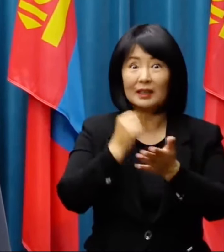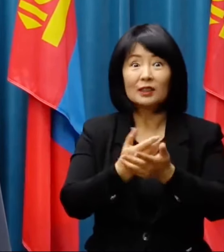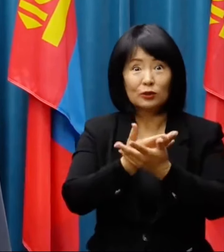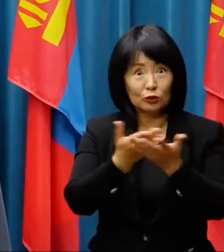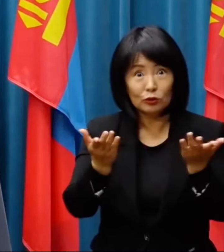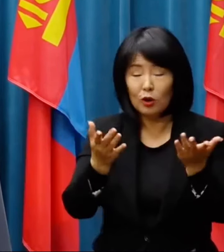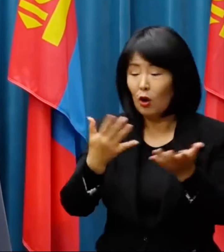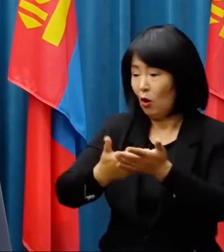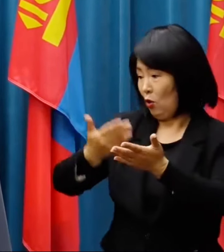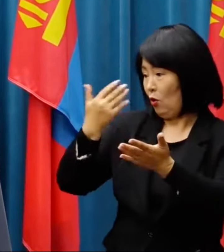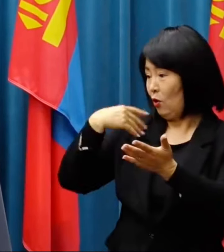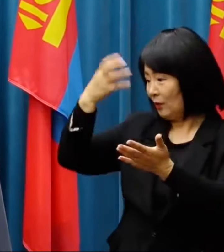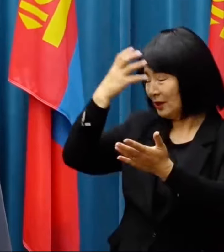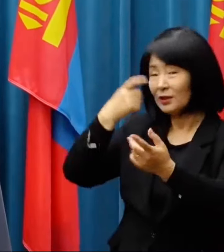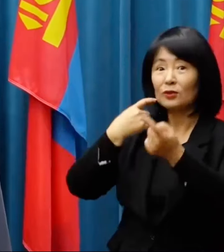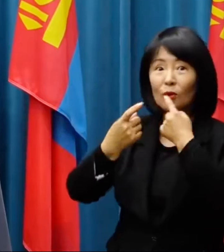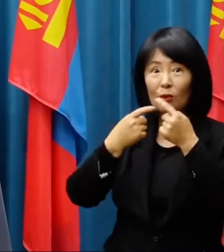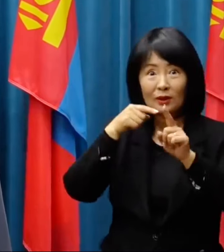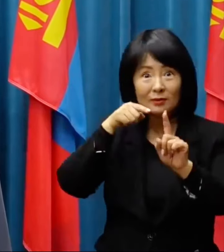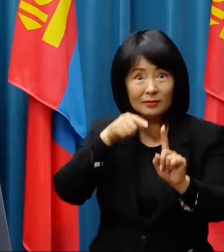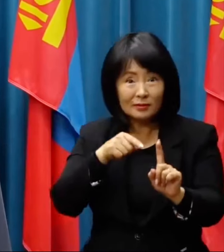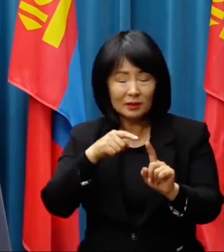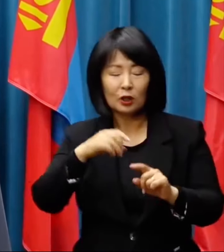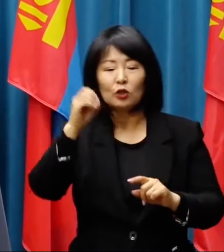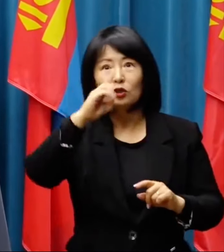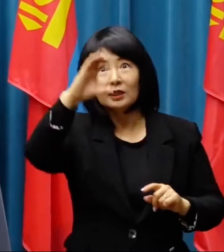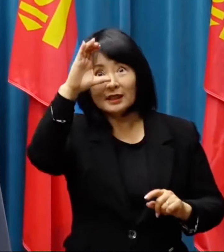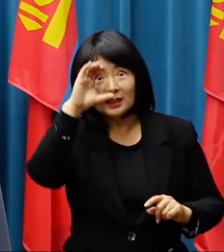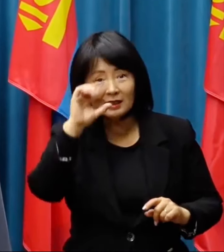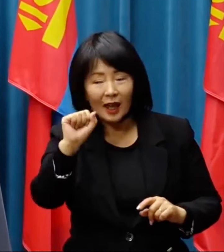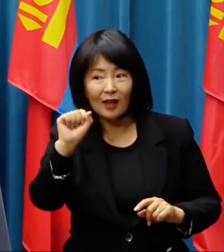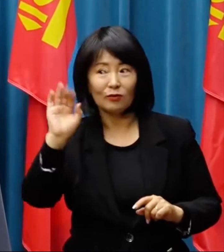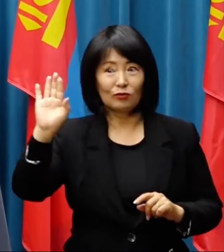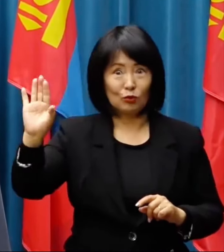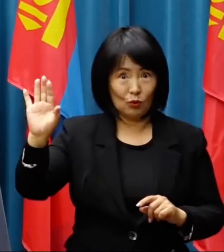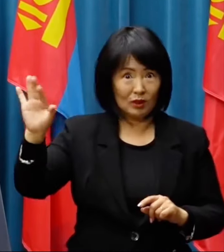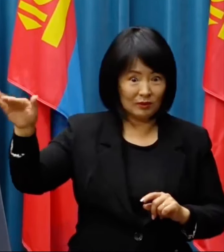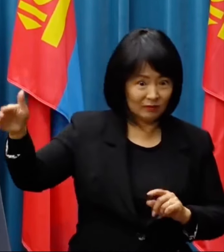Тэгэхээр өнгөрсөн засгийн газрын уурал дээр ерөнхий сайдын зүгээс